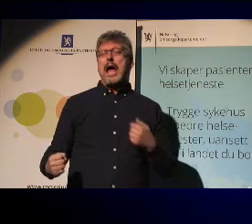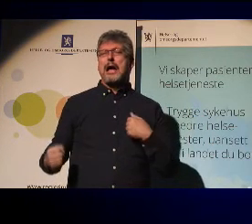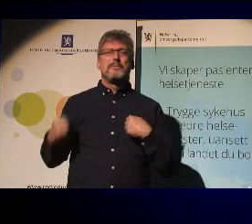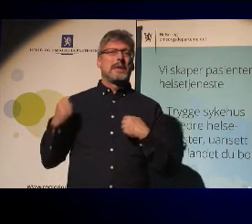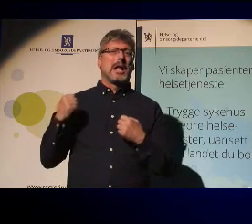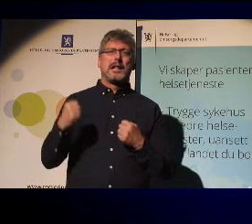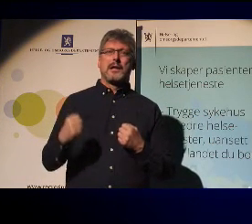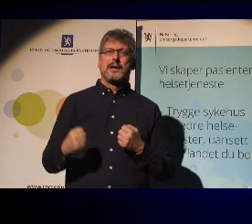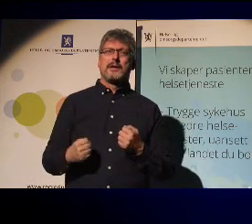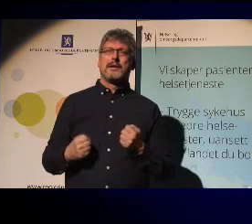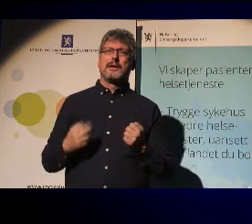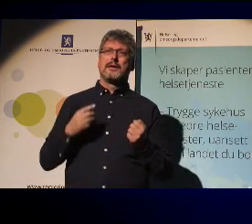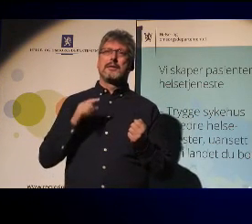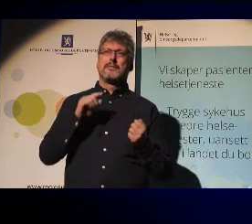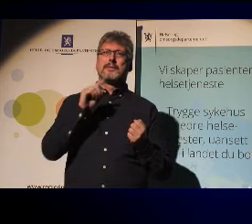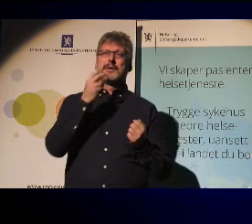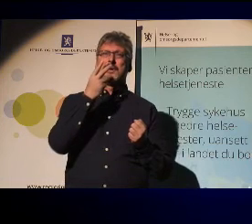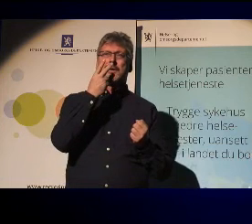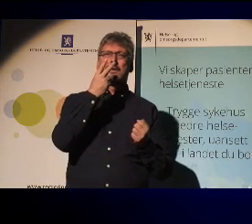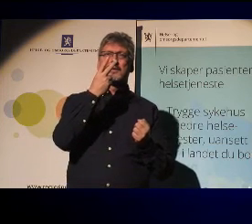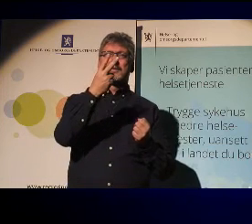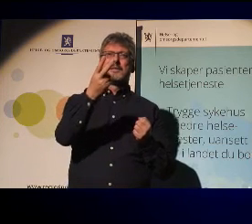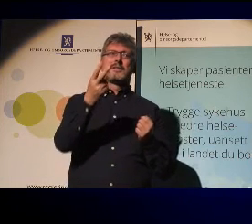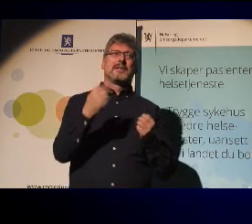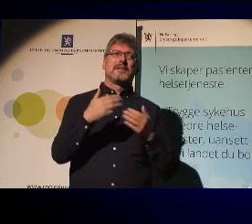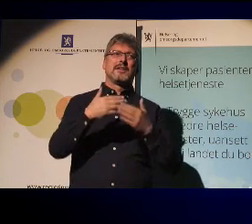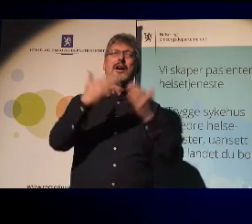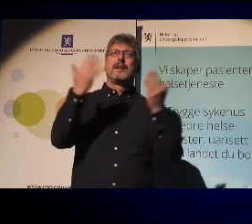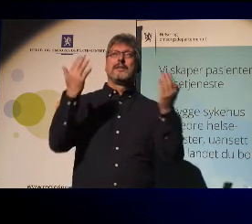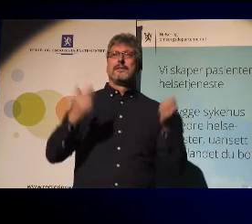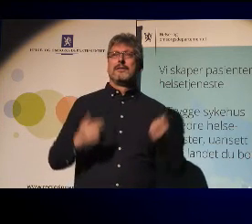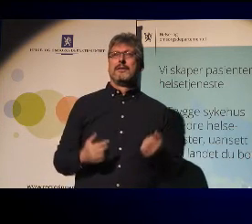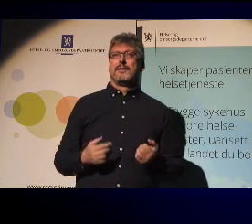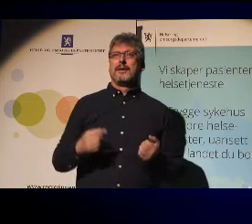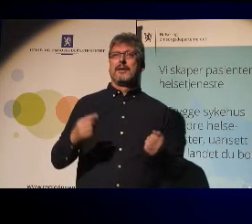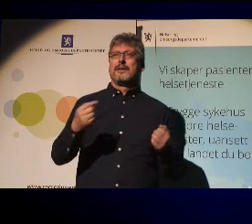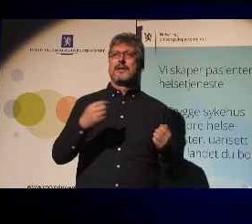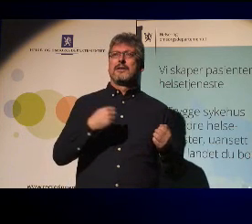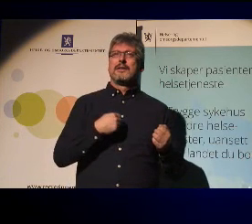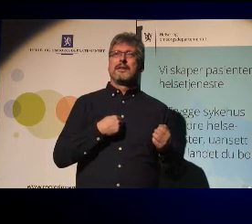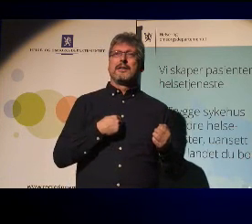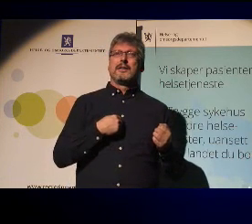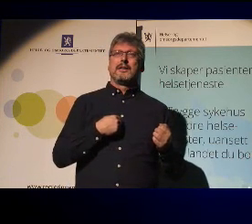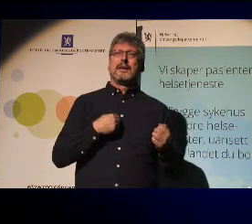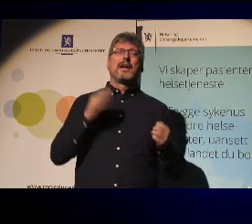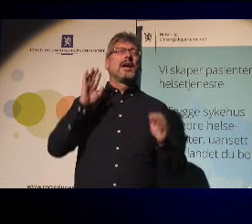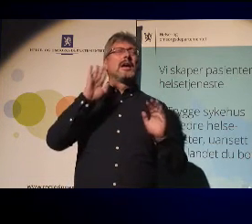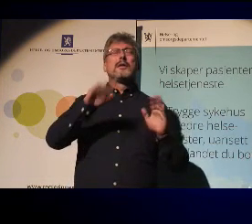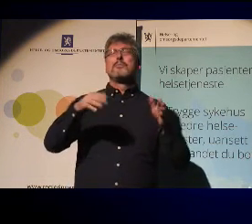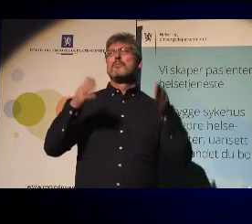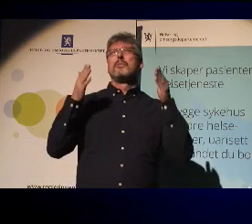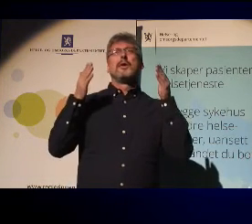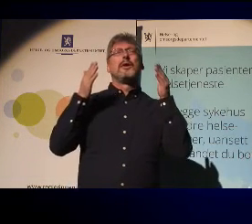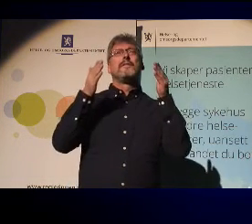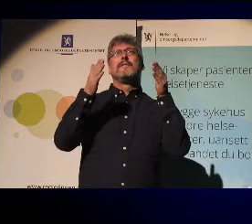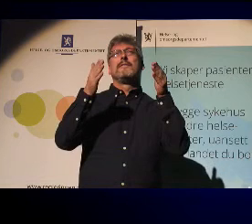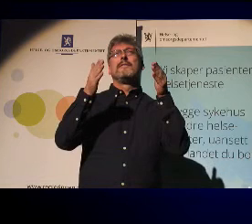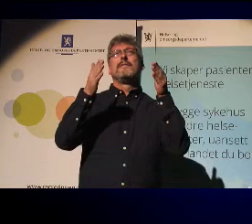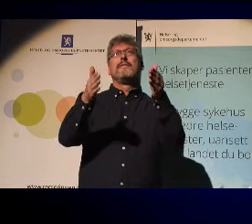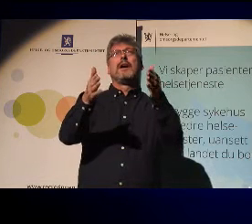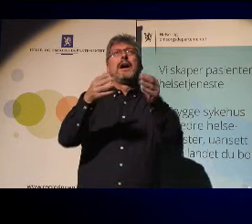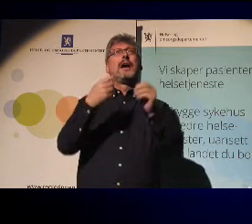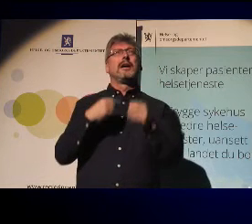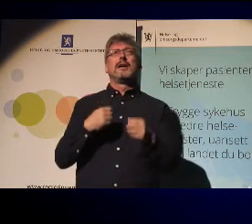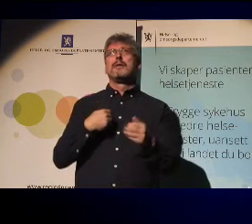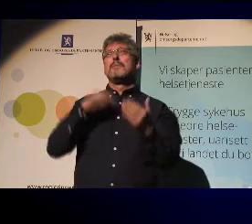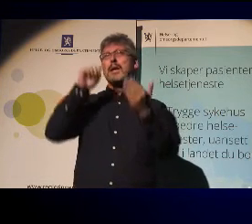vei att se min fader. Jeg er på vei, mitt